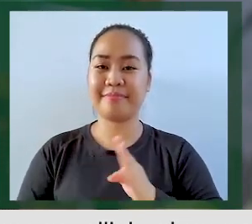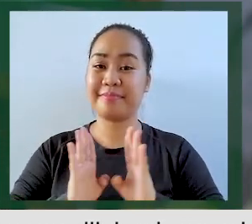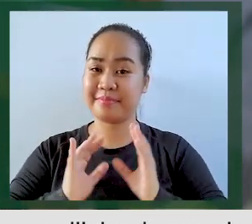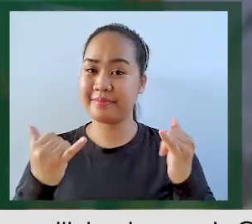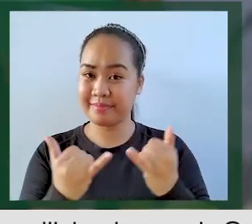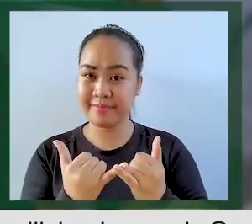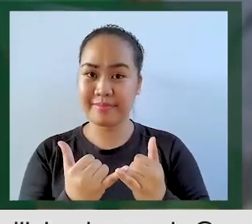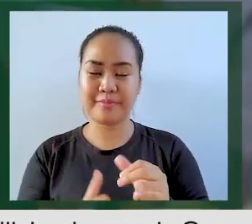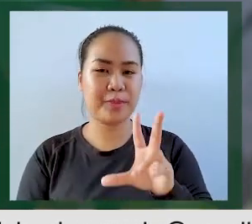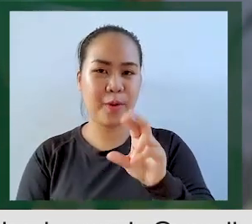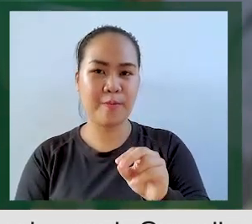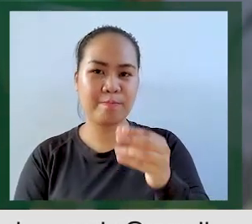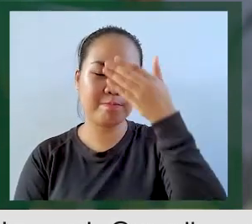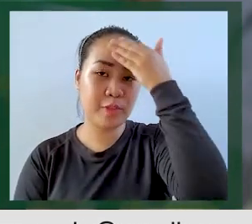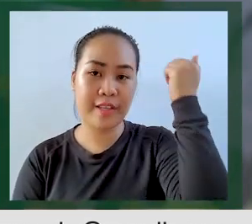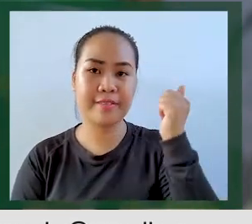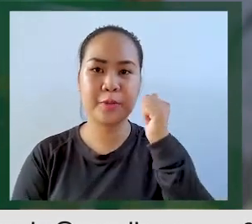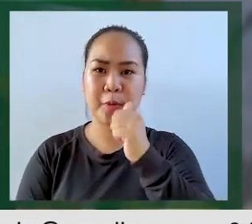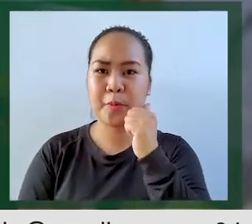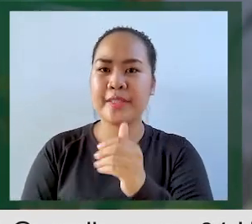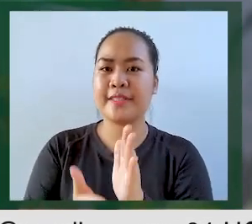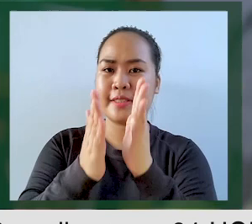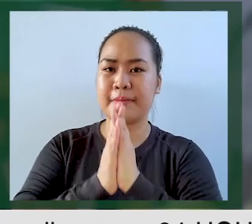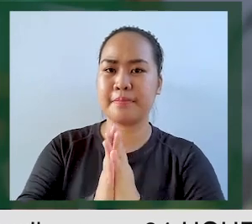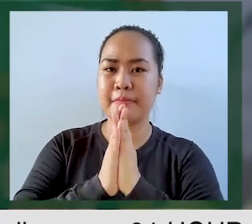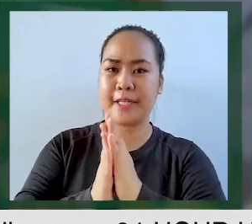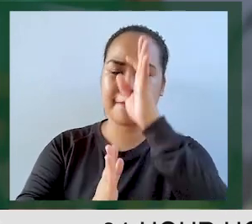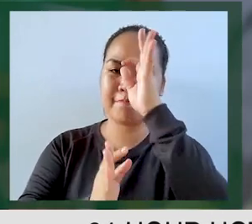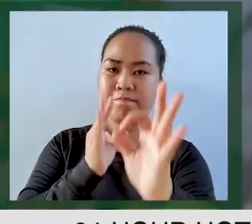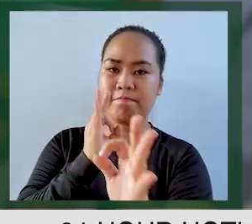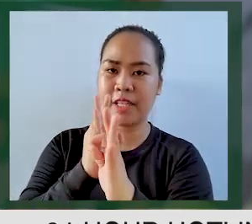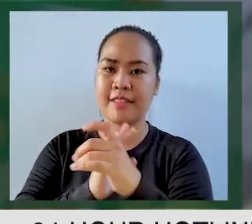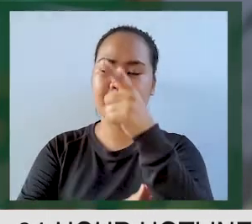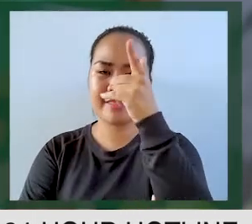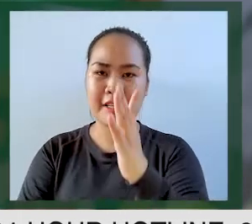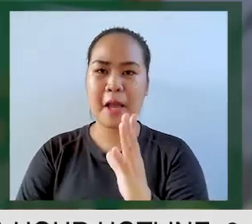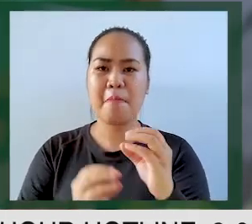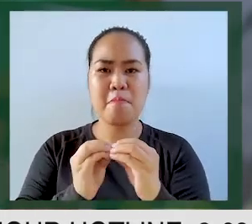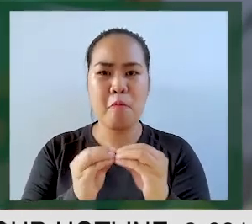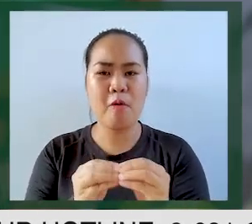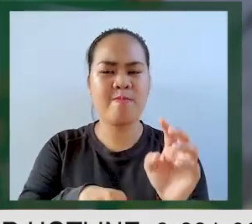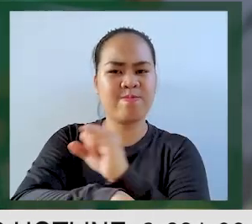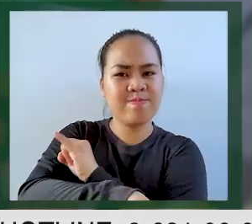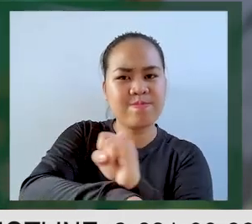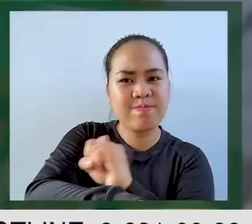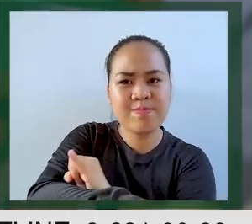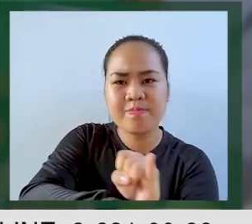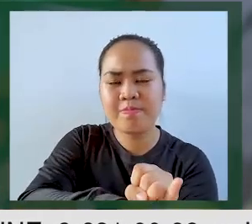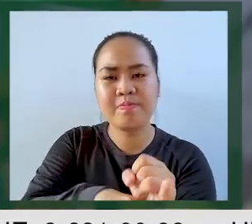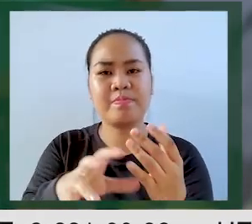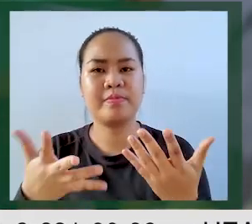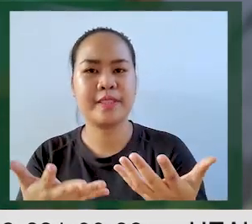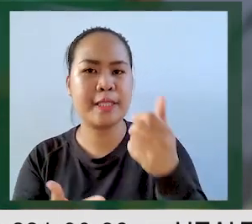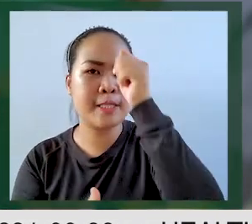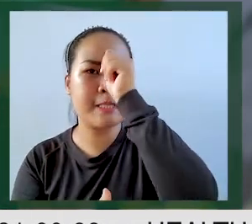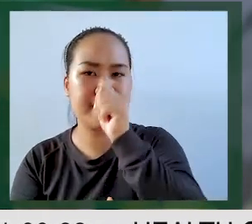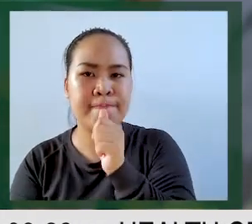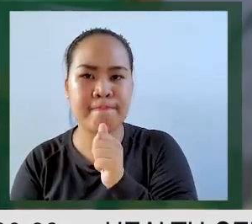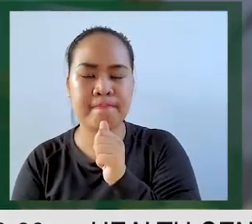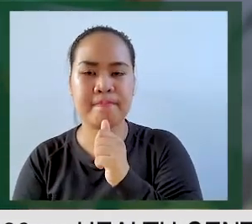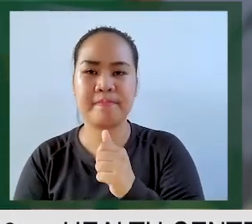sa aking mga kabarangay, huwag po nating kakalimutan magdasal. Manalig po tayo, no, kasama ng pagtsatsaga at